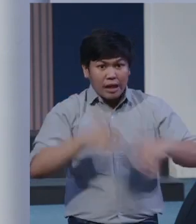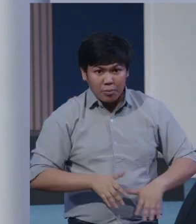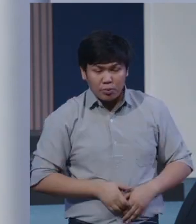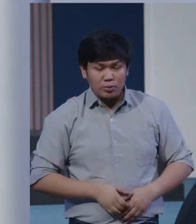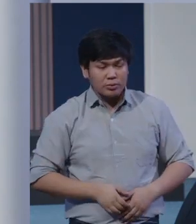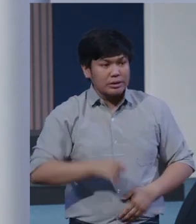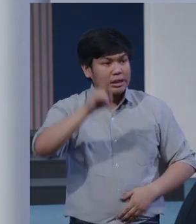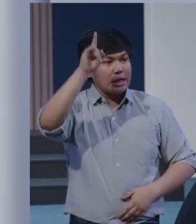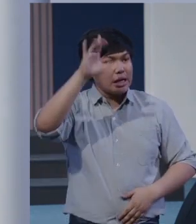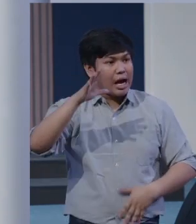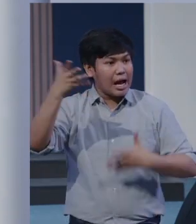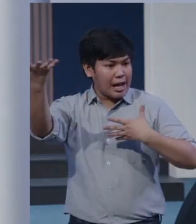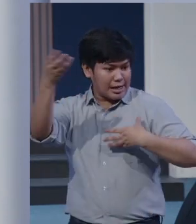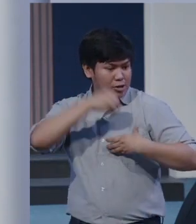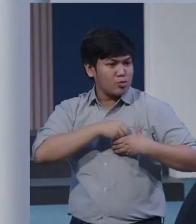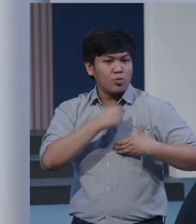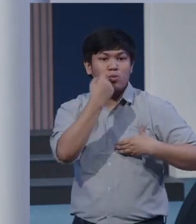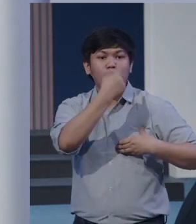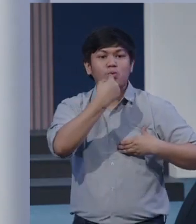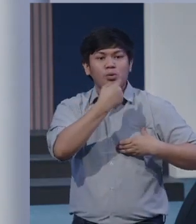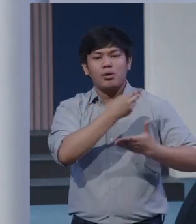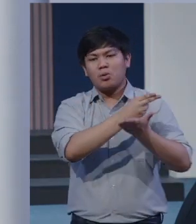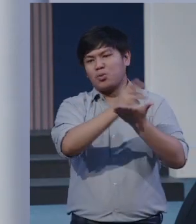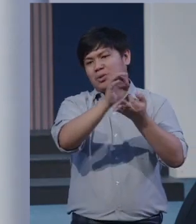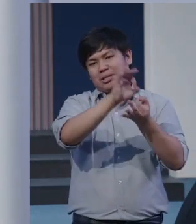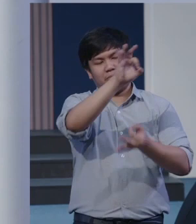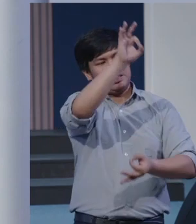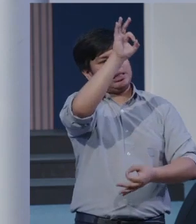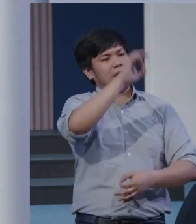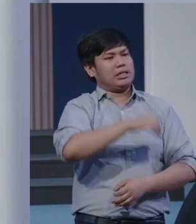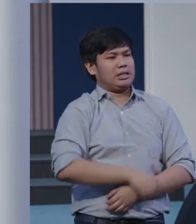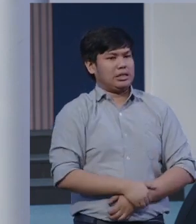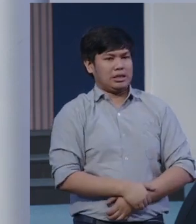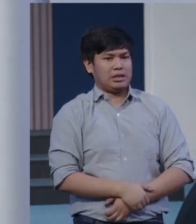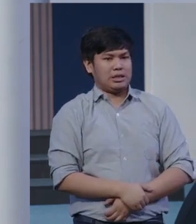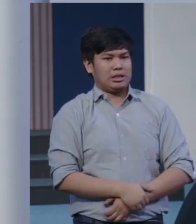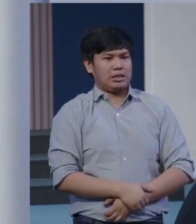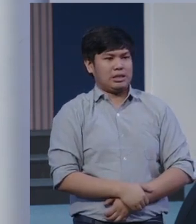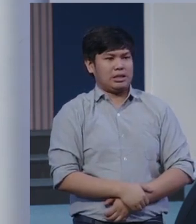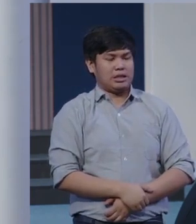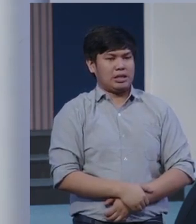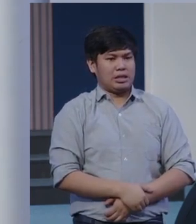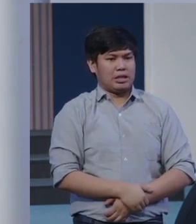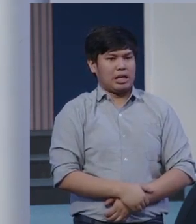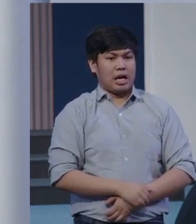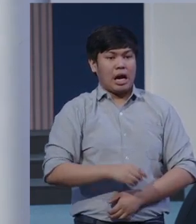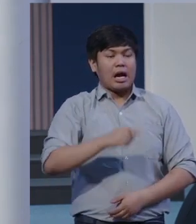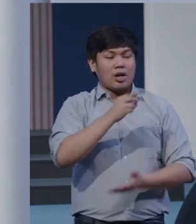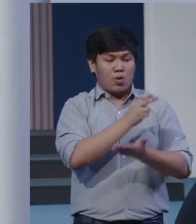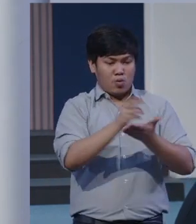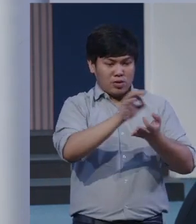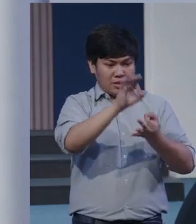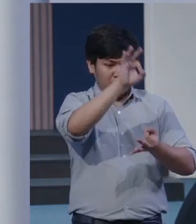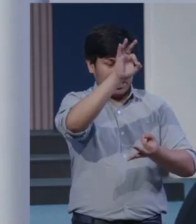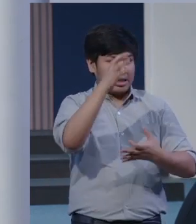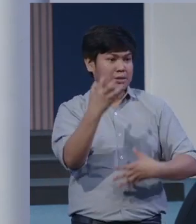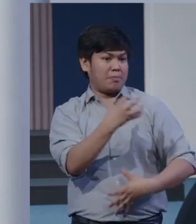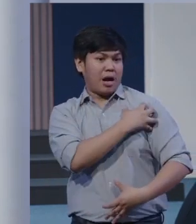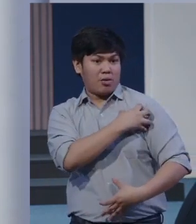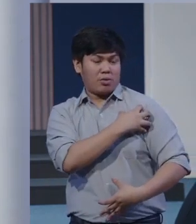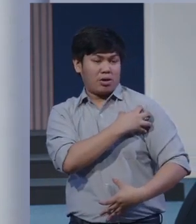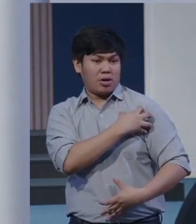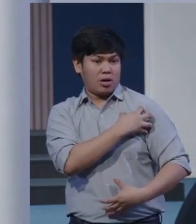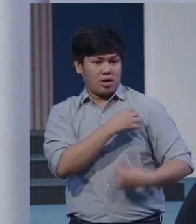mga puso isipan yan ang dahilan Yan ang kapangyarihan ng